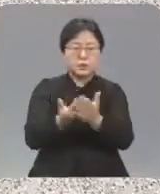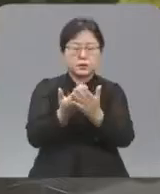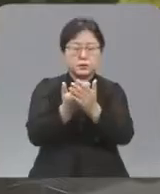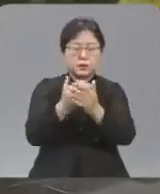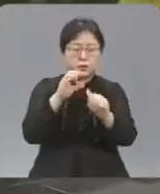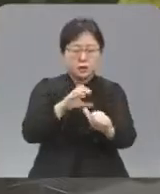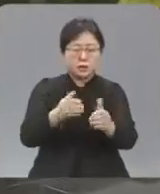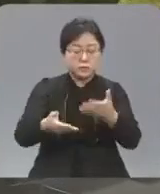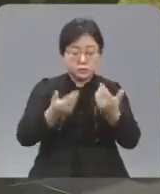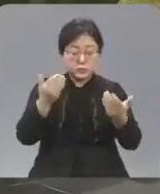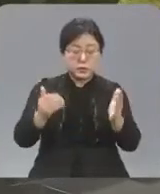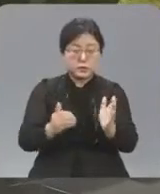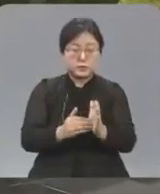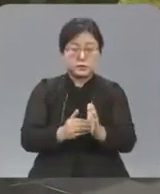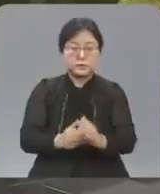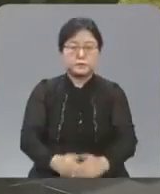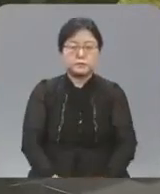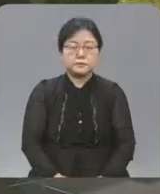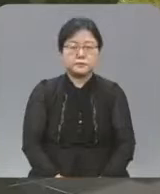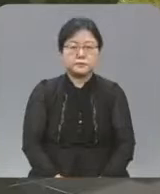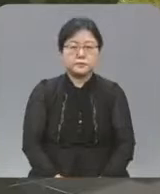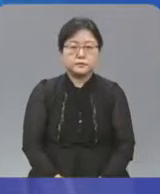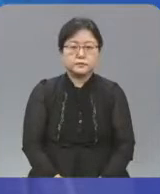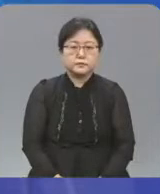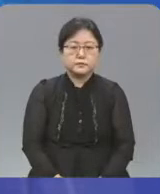압수수색하는 등 수사를 벌여왔습니다.